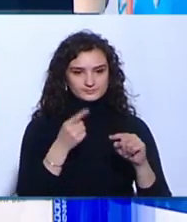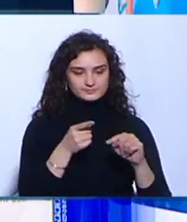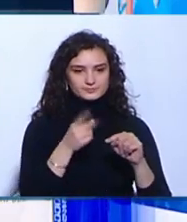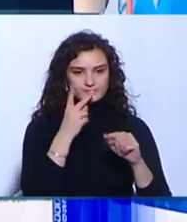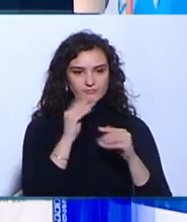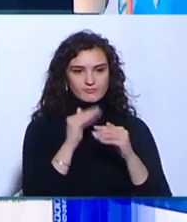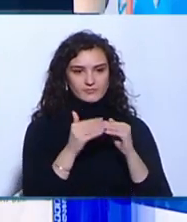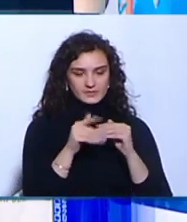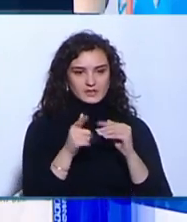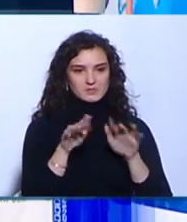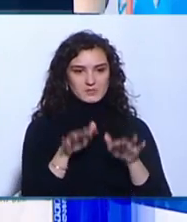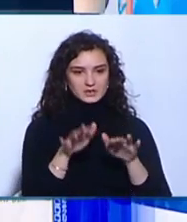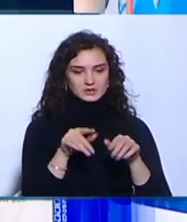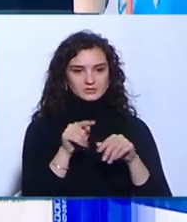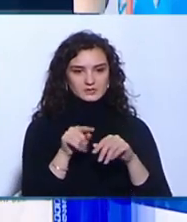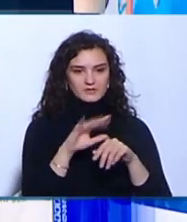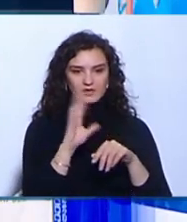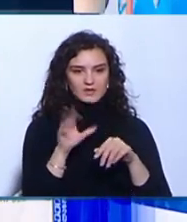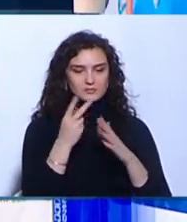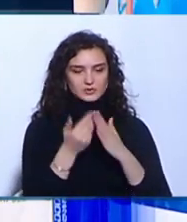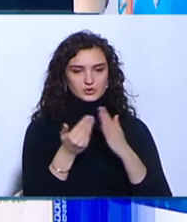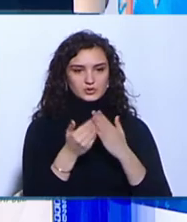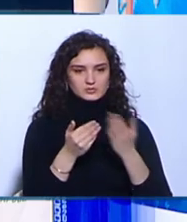მიფარებული. პანკრეასის მიმდებარე ლიმფური კვანძები